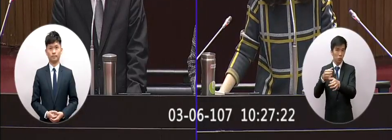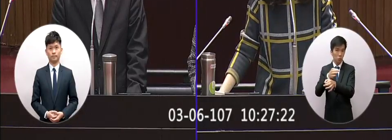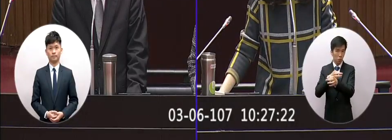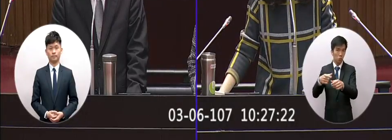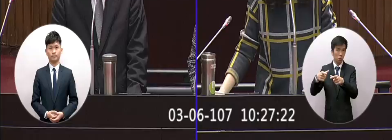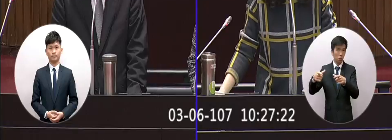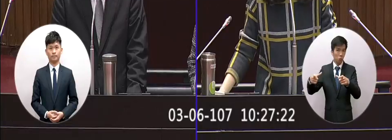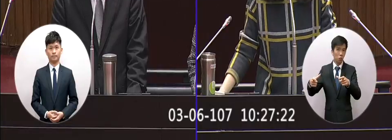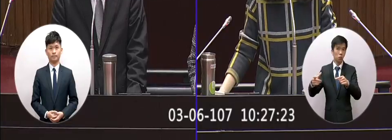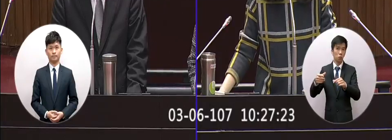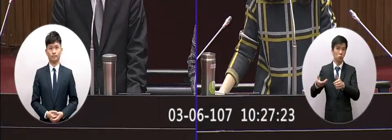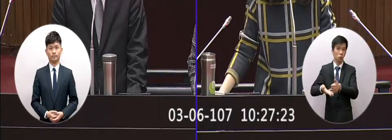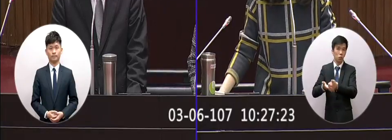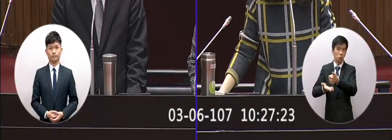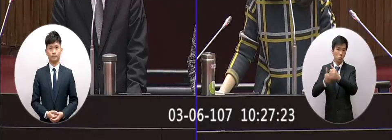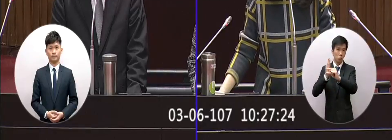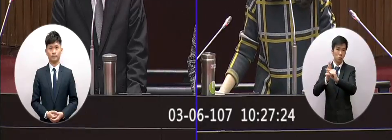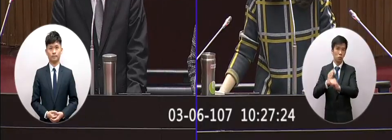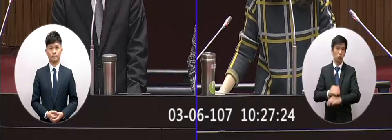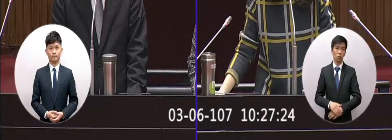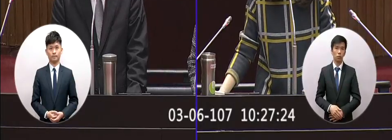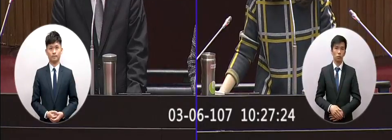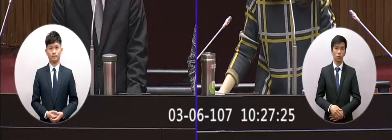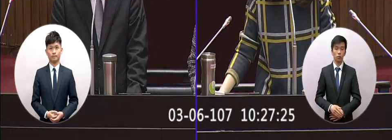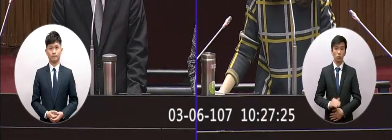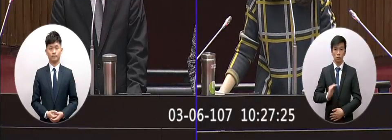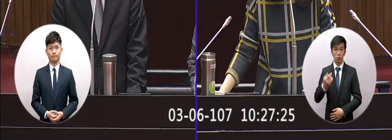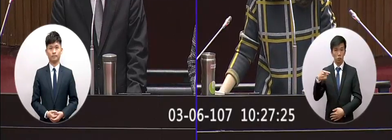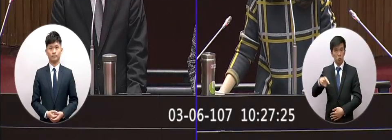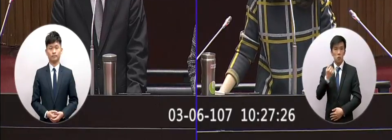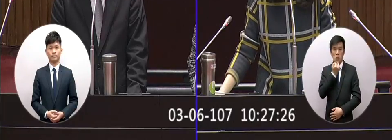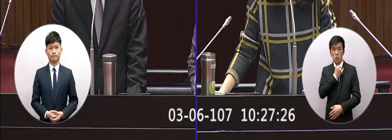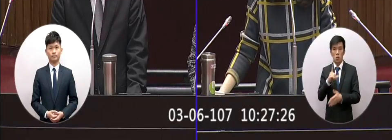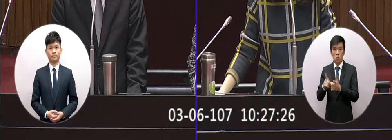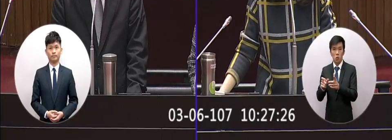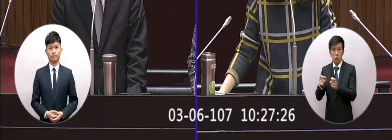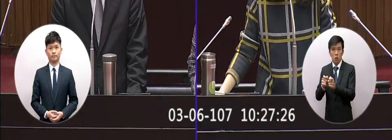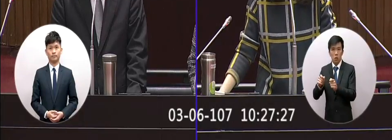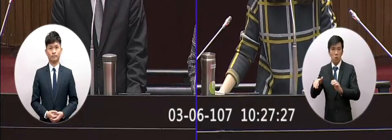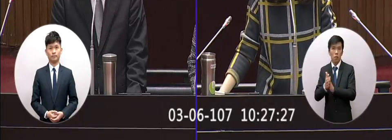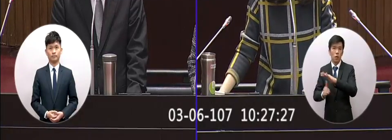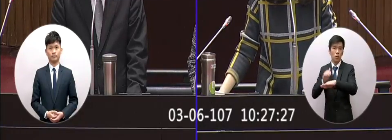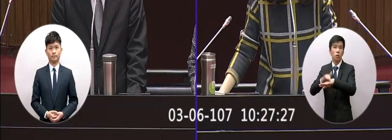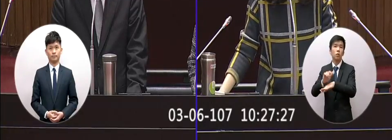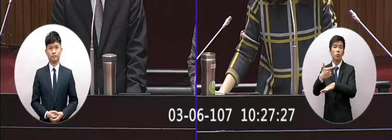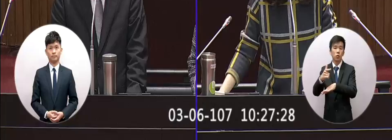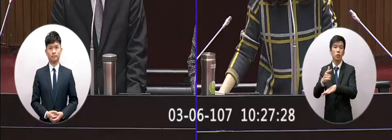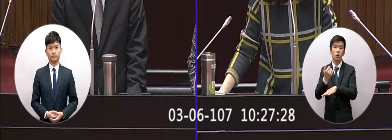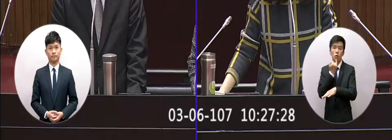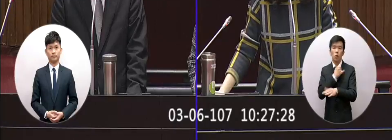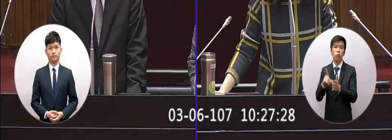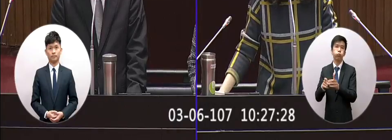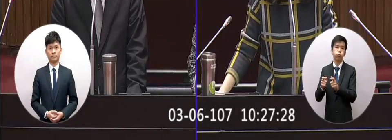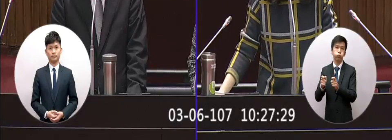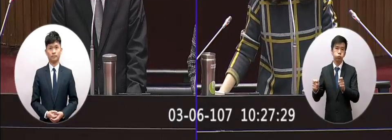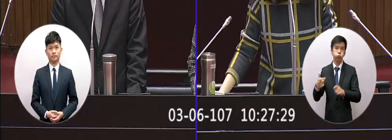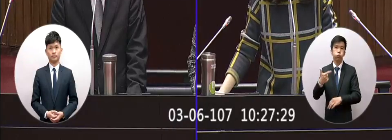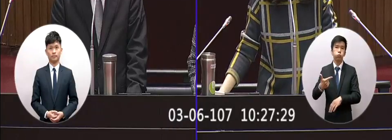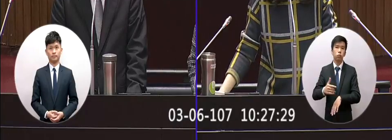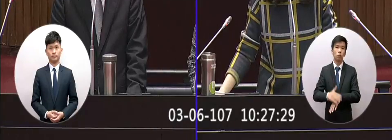在推动当中。好，但是这些东西我想不是那么快就可以看到成果，也需要一些时间。那如果没有办